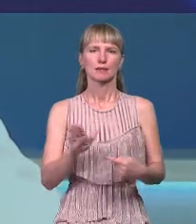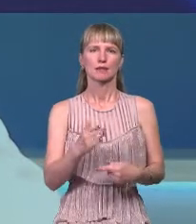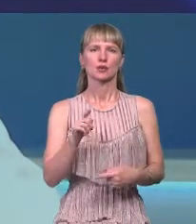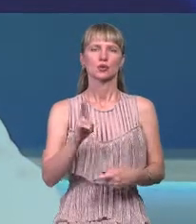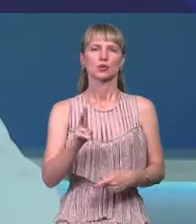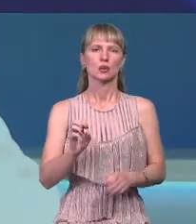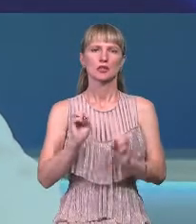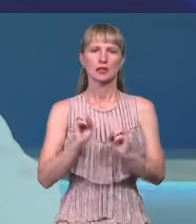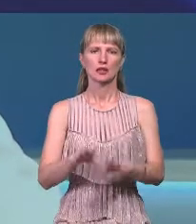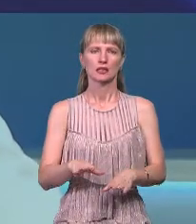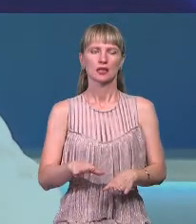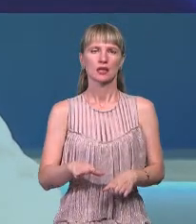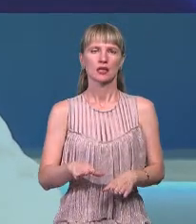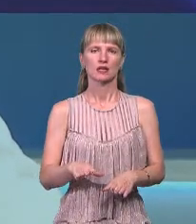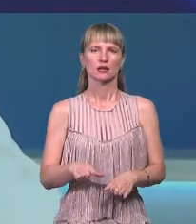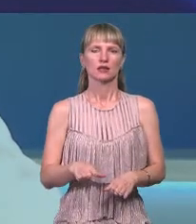хто складає